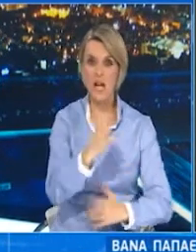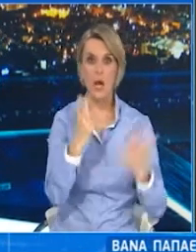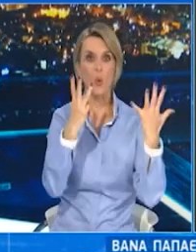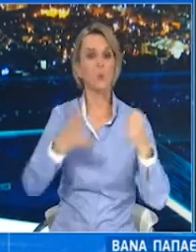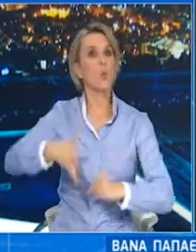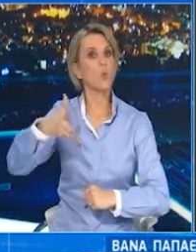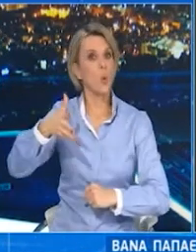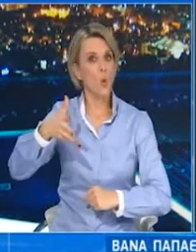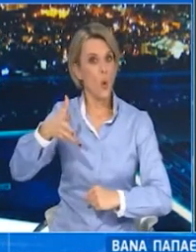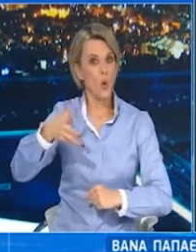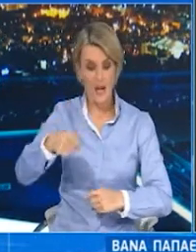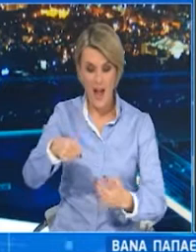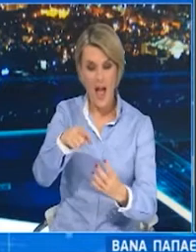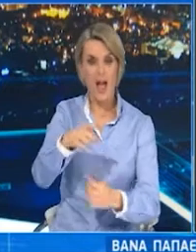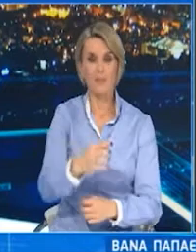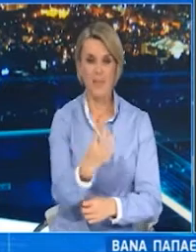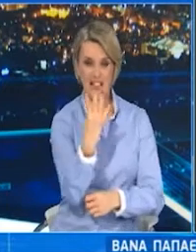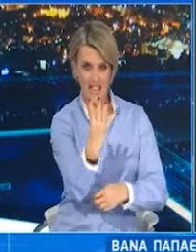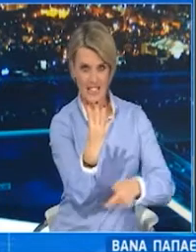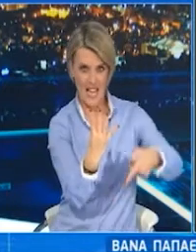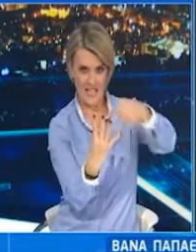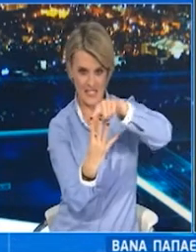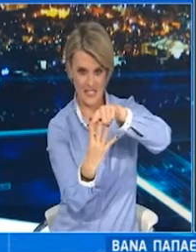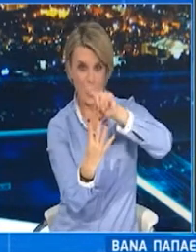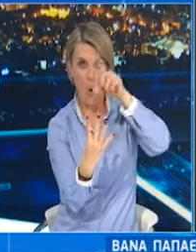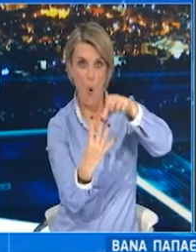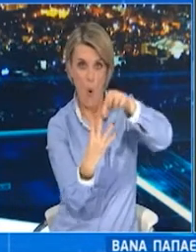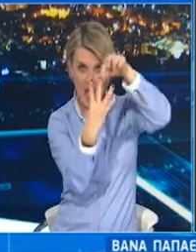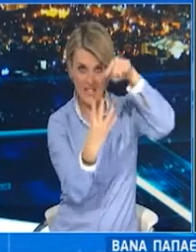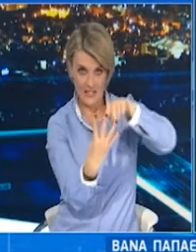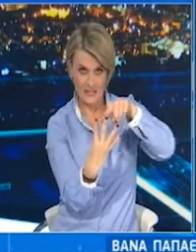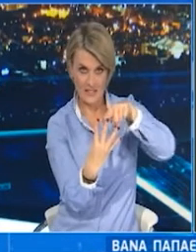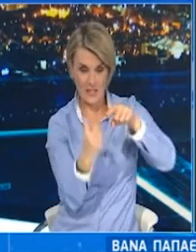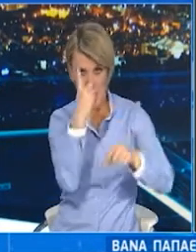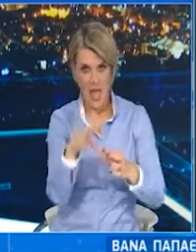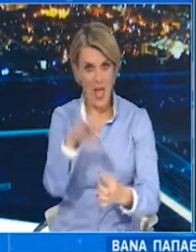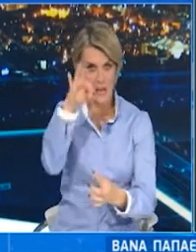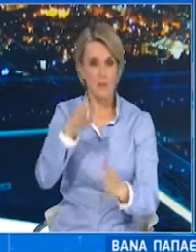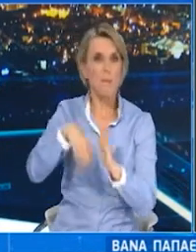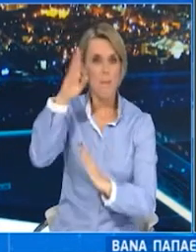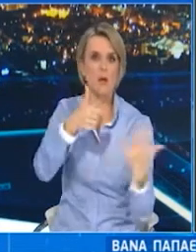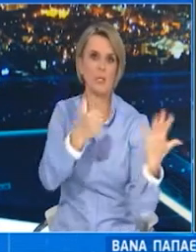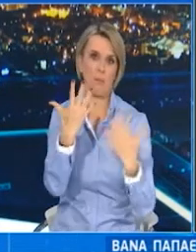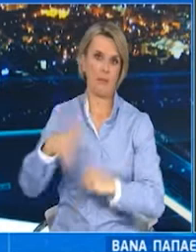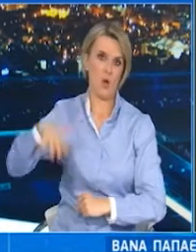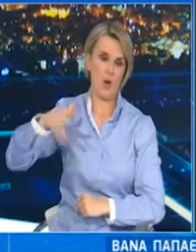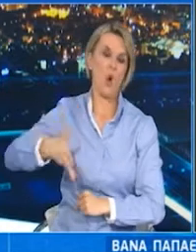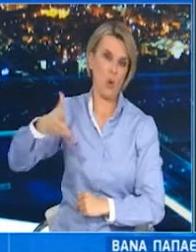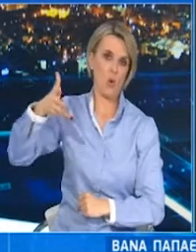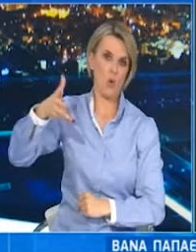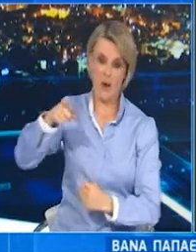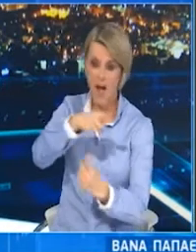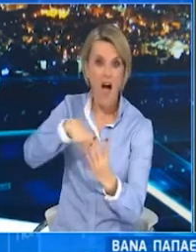στους 4 νέους ασθενείς με κορονοϊό στη χώρα μας είναι άνω των 65 ετών. Γεγονός που